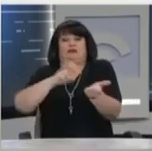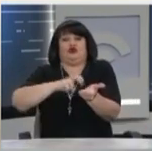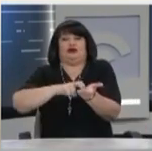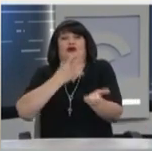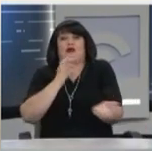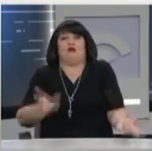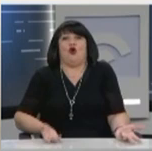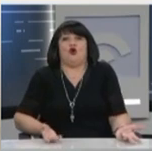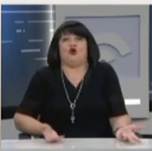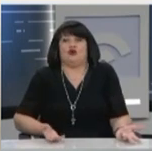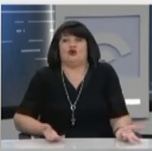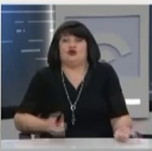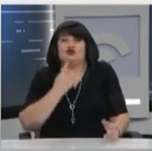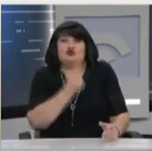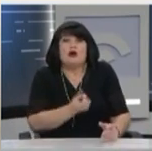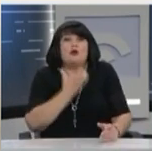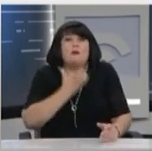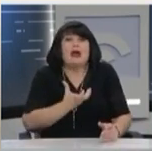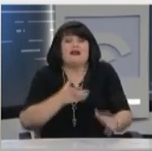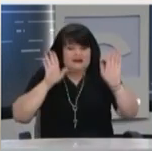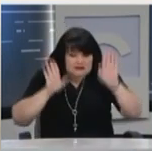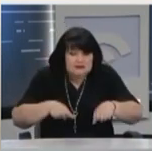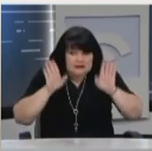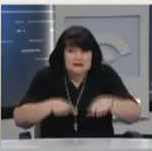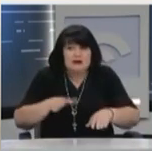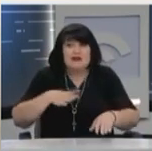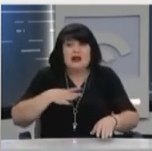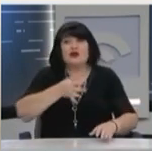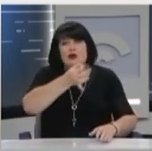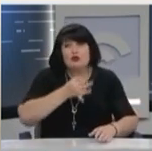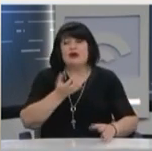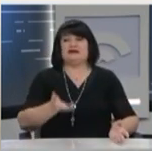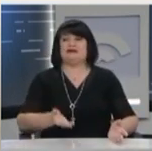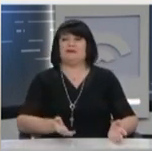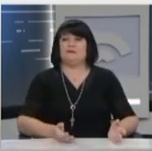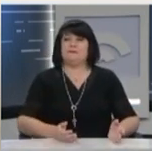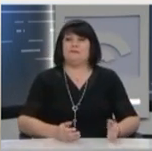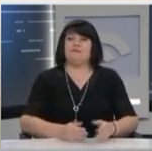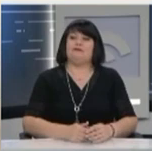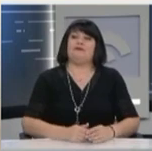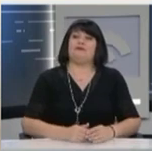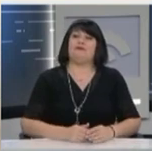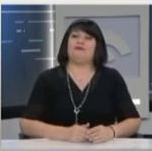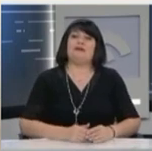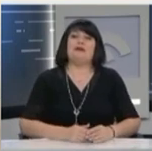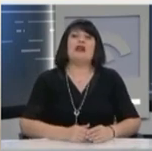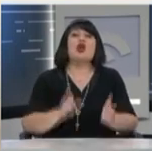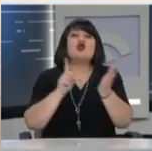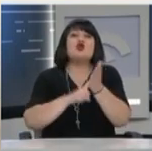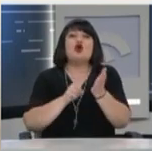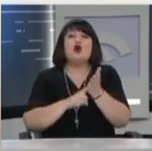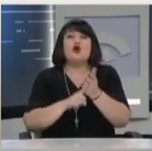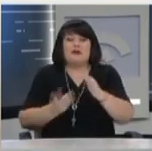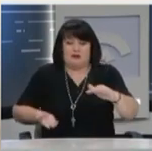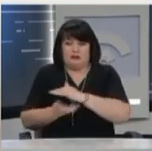Αφού λειτουργεί έτσι. Σας λέω για τους μουφτίδες. Τι θα κάνετε. Θέλω στη δευτερολογία μια απάντηση. Γιατί. Γιατί οι νόμιμοι μουφτίδες